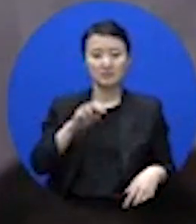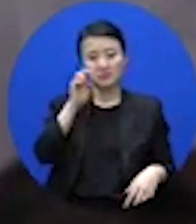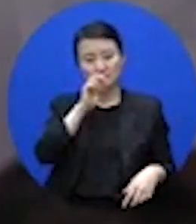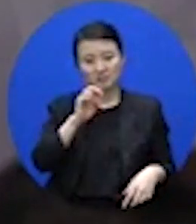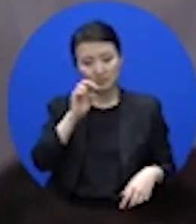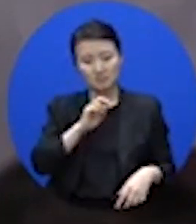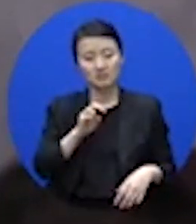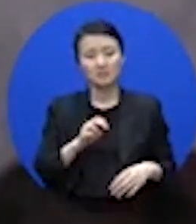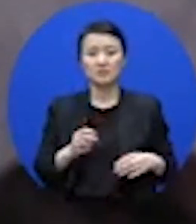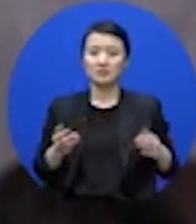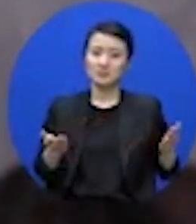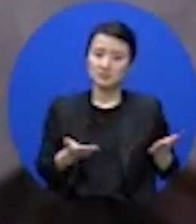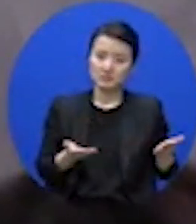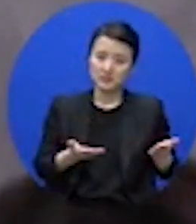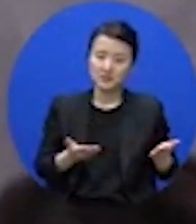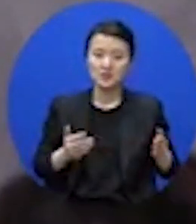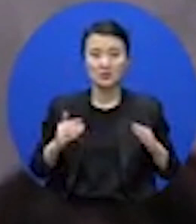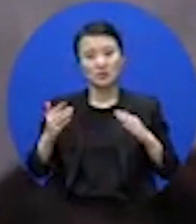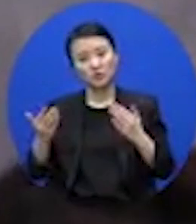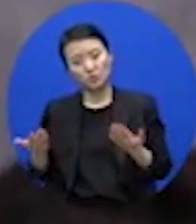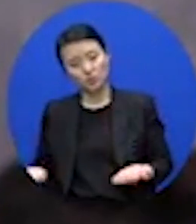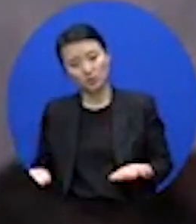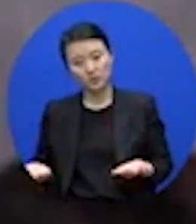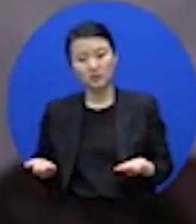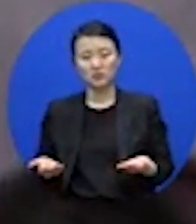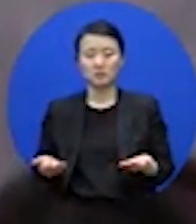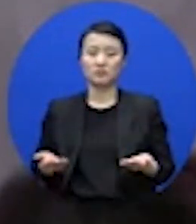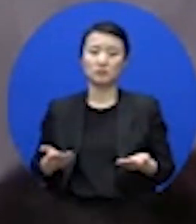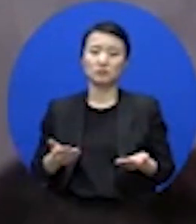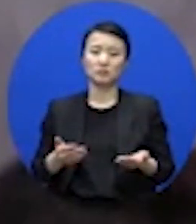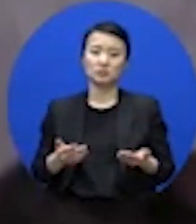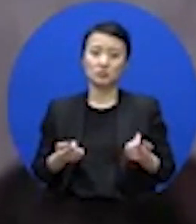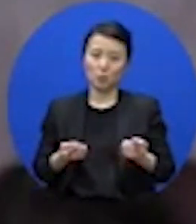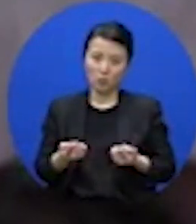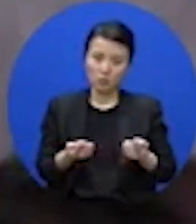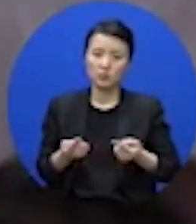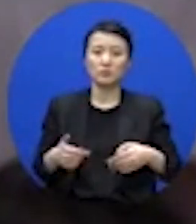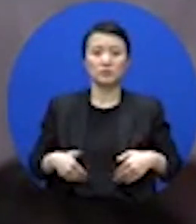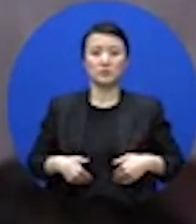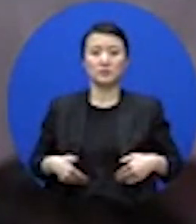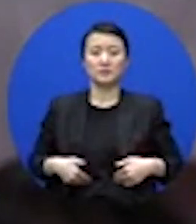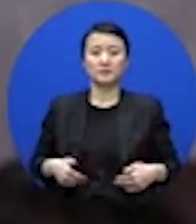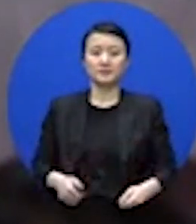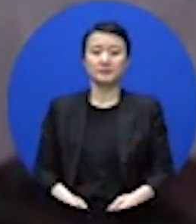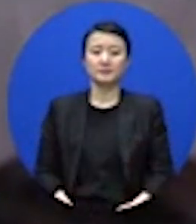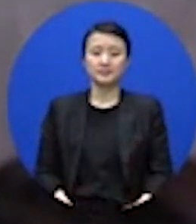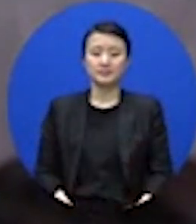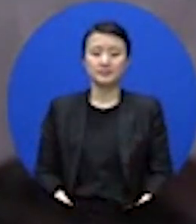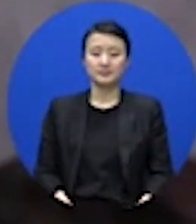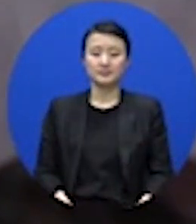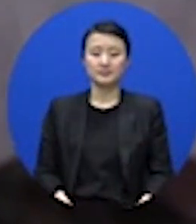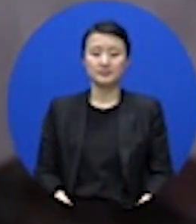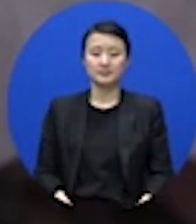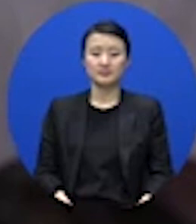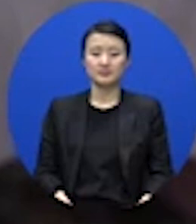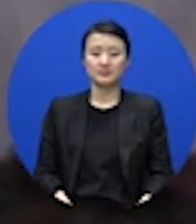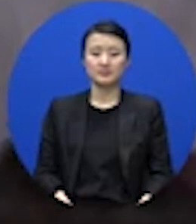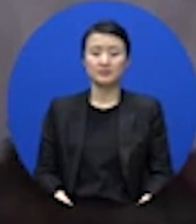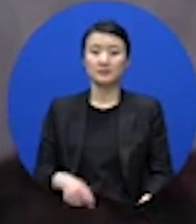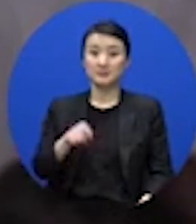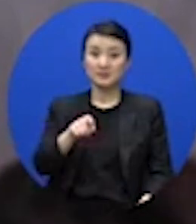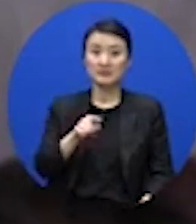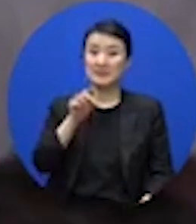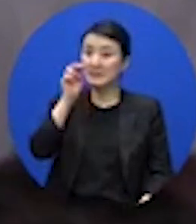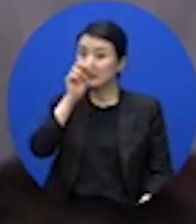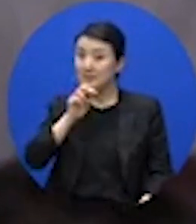적당히 일과 쉼과 병행이 되어야 되겠죠. 이게 음악이 굉장히 닮아져